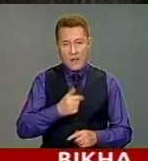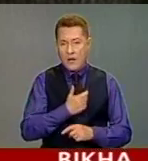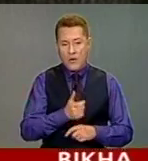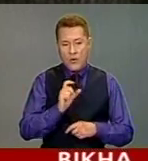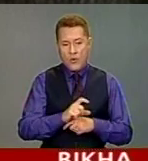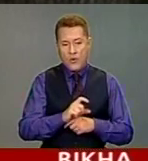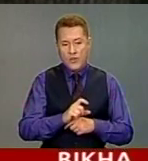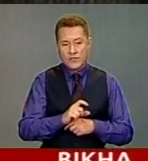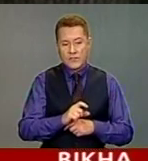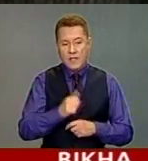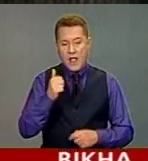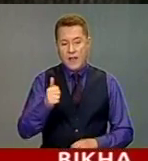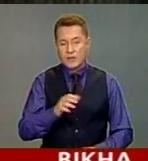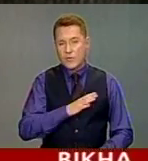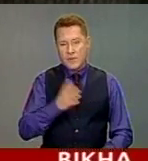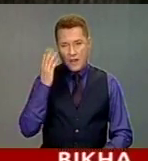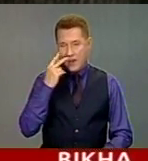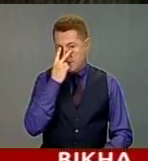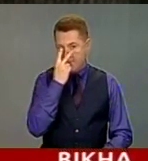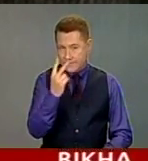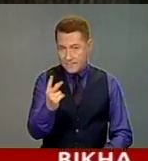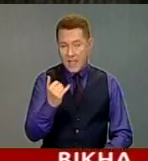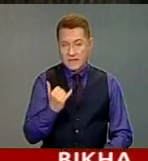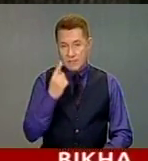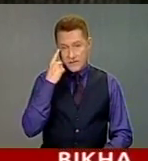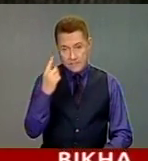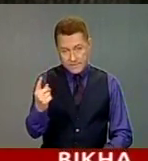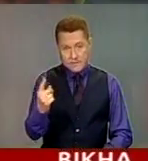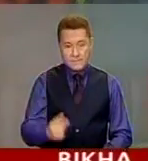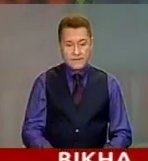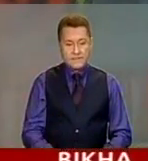дуже добре. Євгенія Токар, Олександр Хоменко, програма «Вікна СТБ».